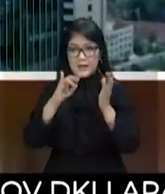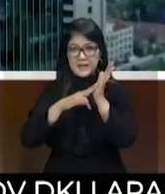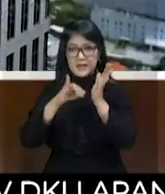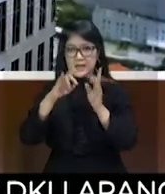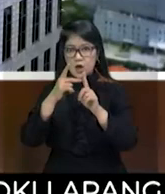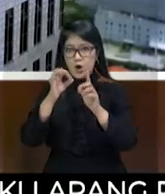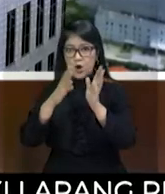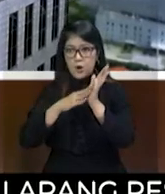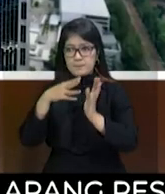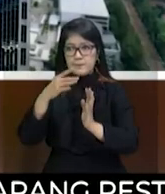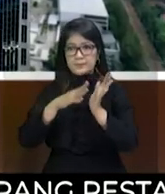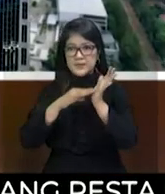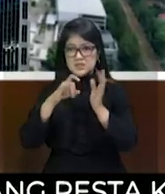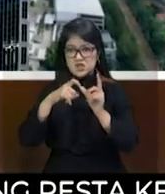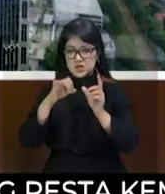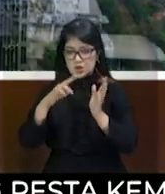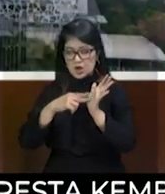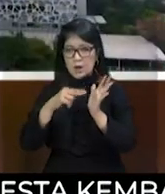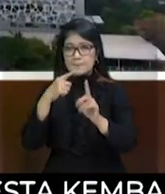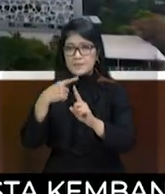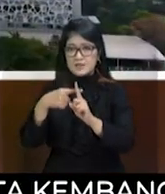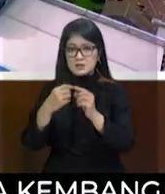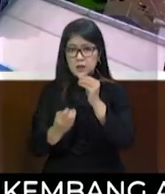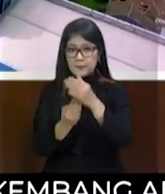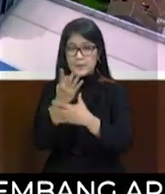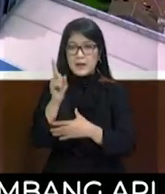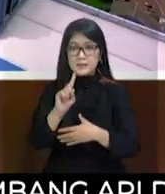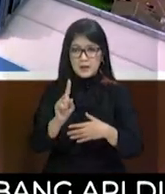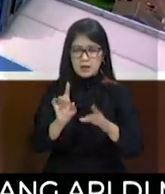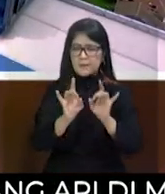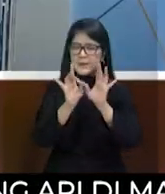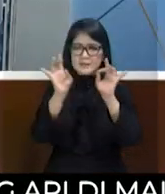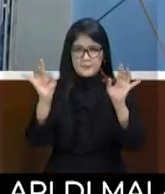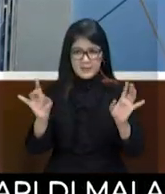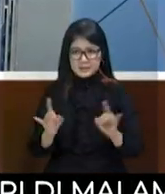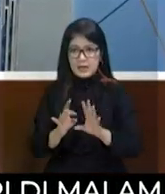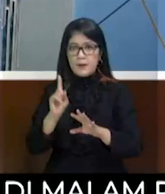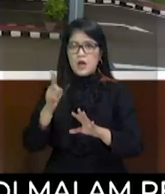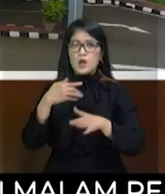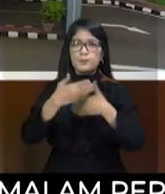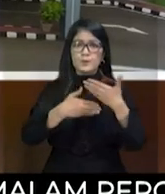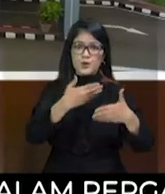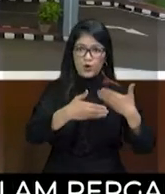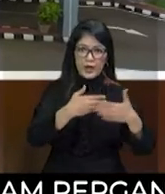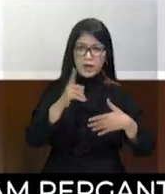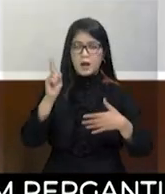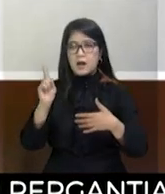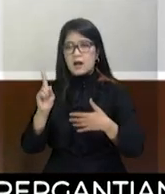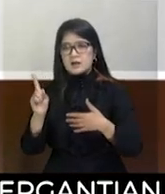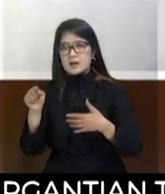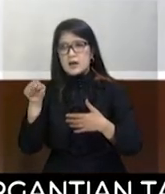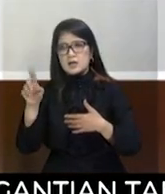tapi kemudian tentunya bisa dikembangkan ke banyak hal. Ya bisa produksi, tadi Bu Venus